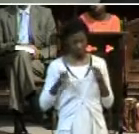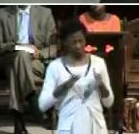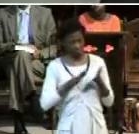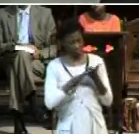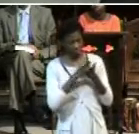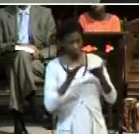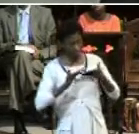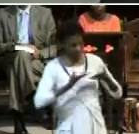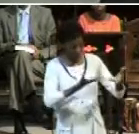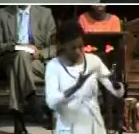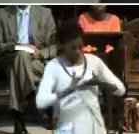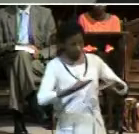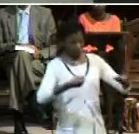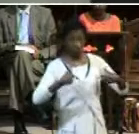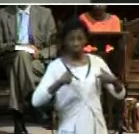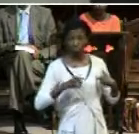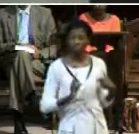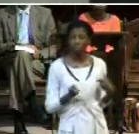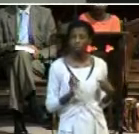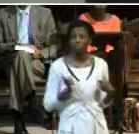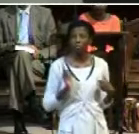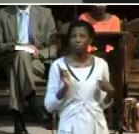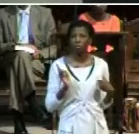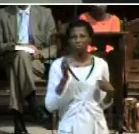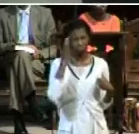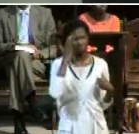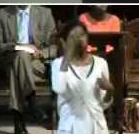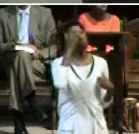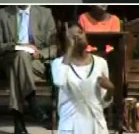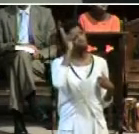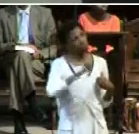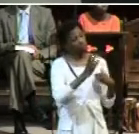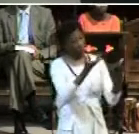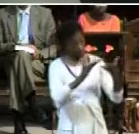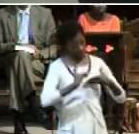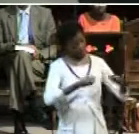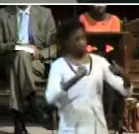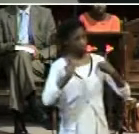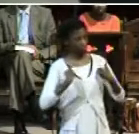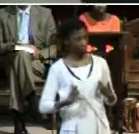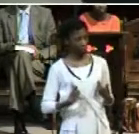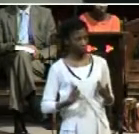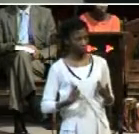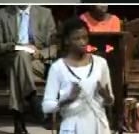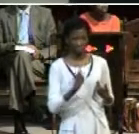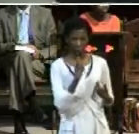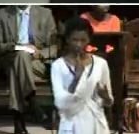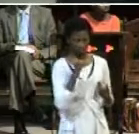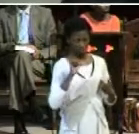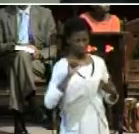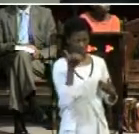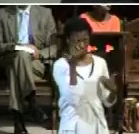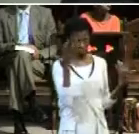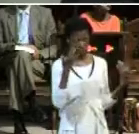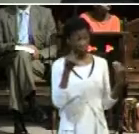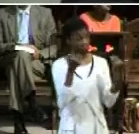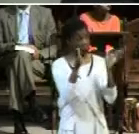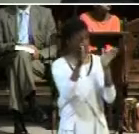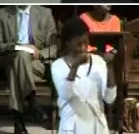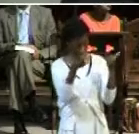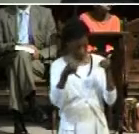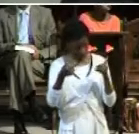pas accueilli. Parce que si tu m'avais accueilli vraiment, tu m'aurais fait laver les pieds.